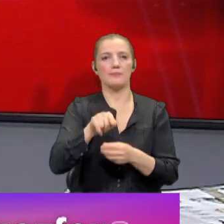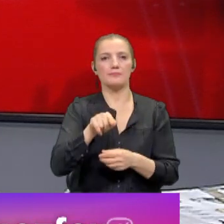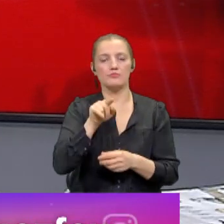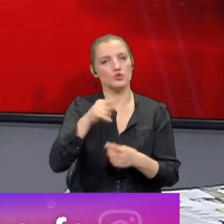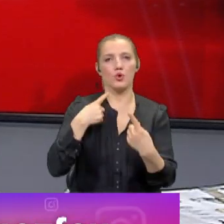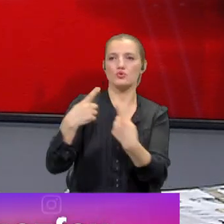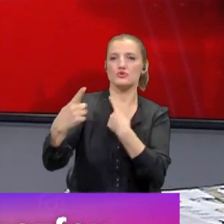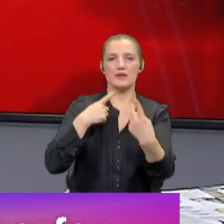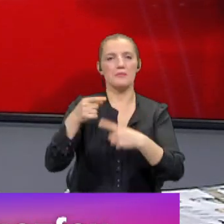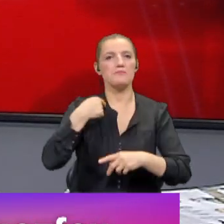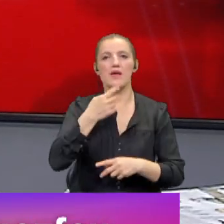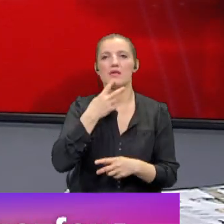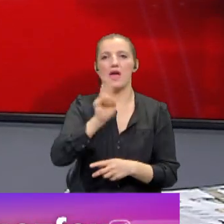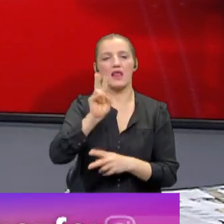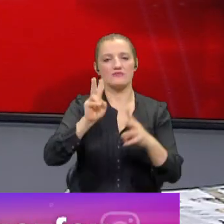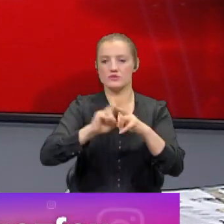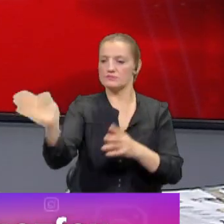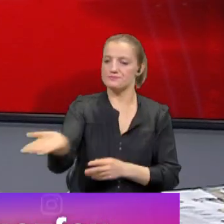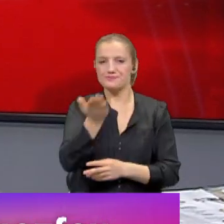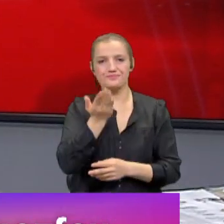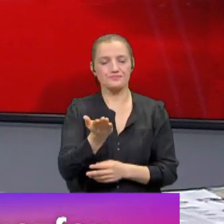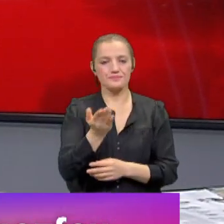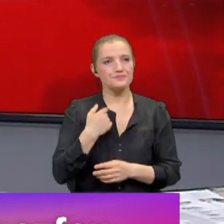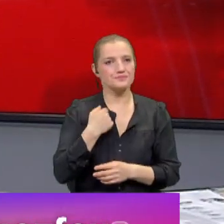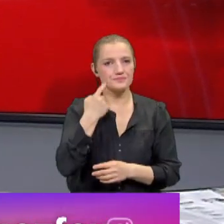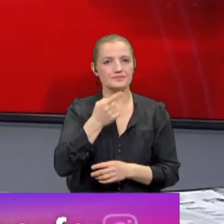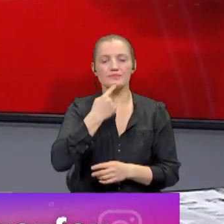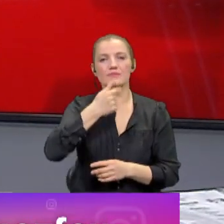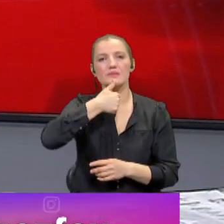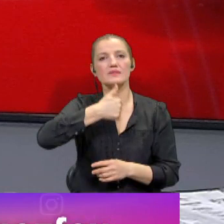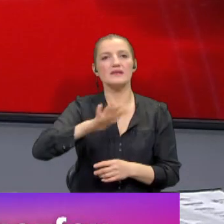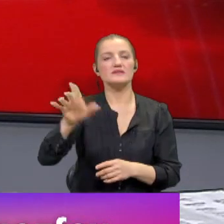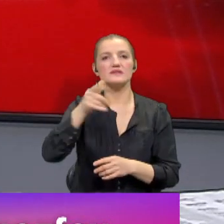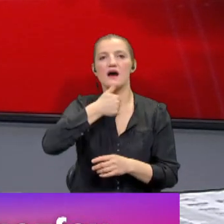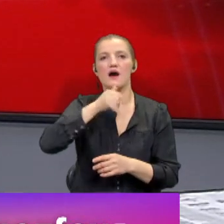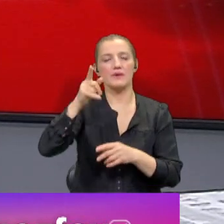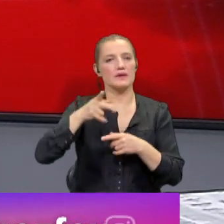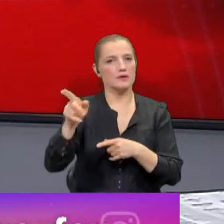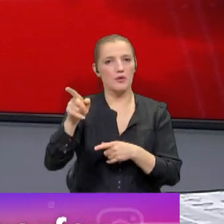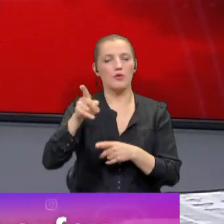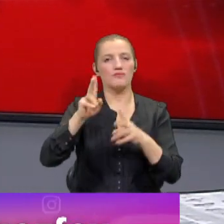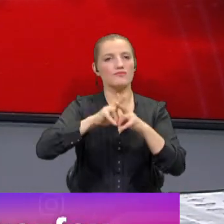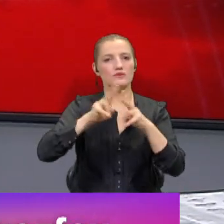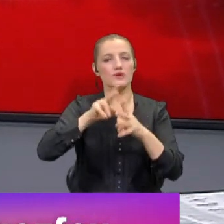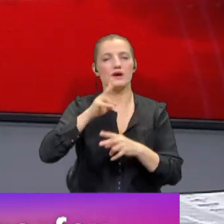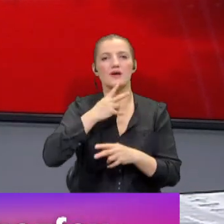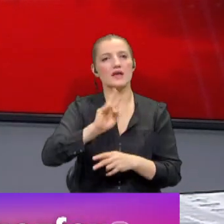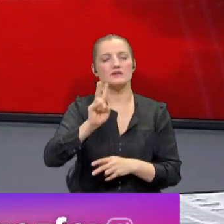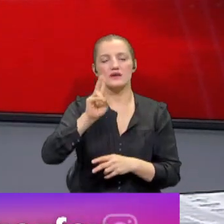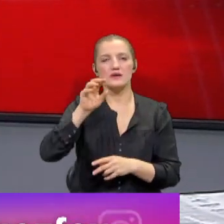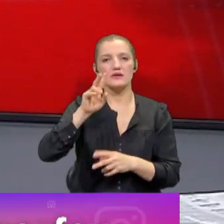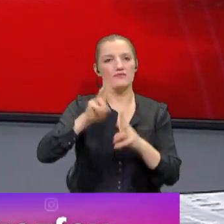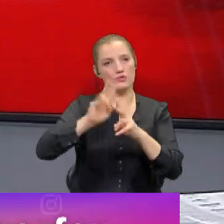Bunu konuşalım Ben elektrik fotoğrafını getirdim yanımda Hatta Deniz abiyede söyleyeyim denizlere ye o da yanında gereken Elektrik